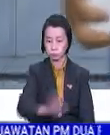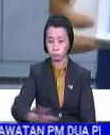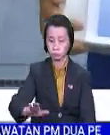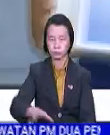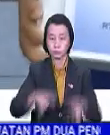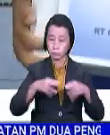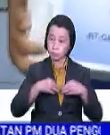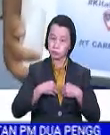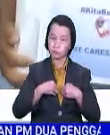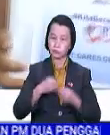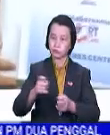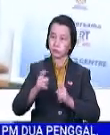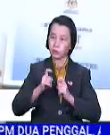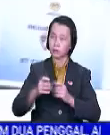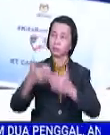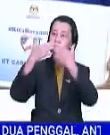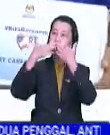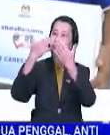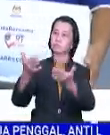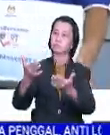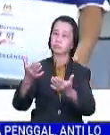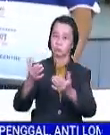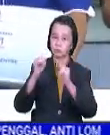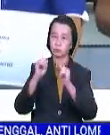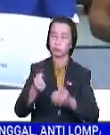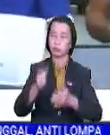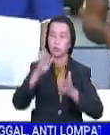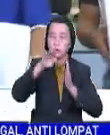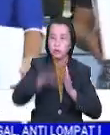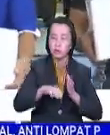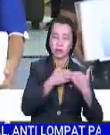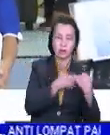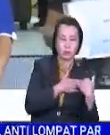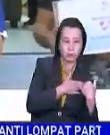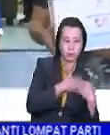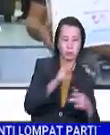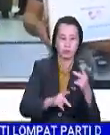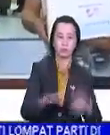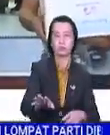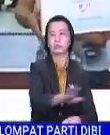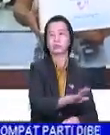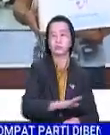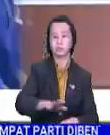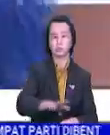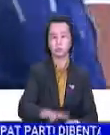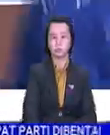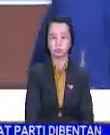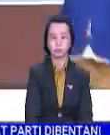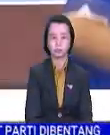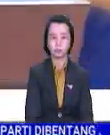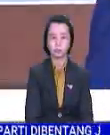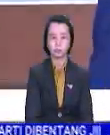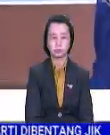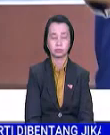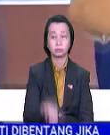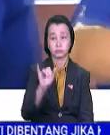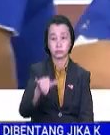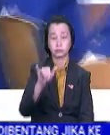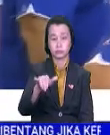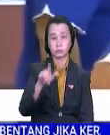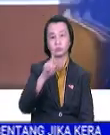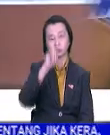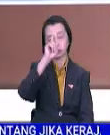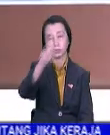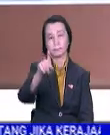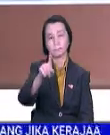penerima mencairkan penghargaan yang sedikit sebanyak dapat mengurangkan beban penduduk yang terjejas saya sebenarnya